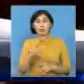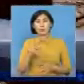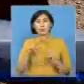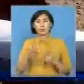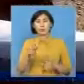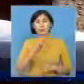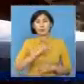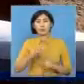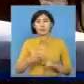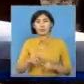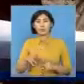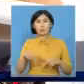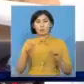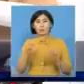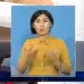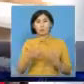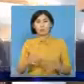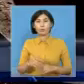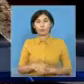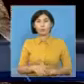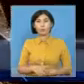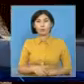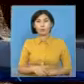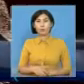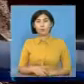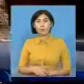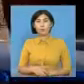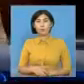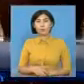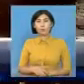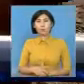к доению кобылиц со специальным приспособлением.